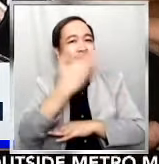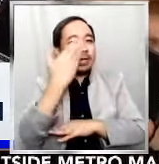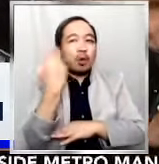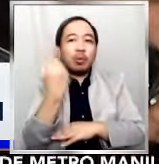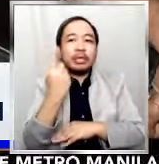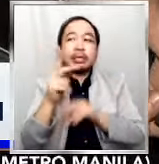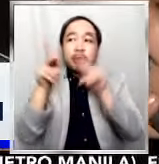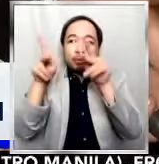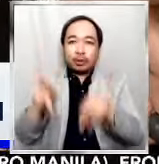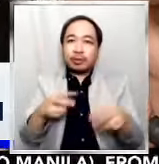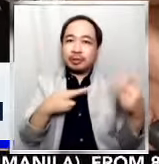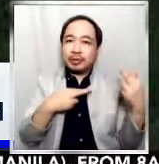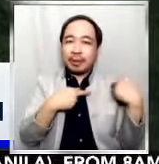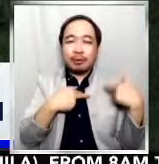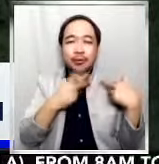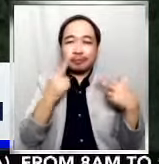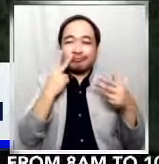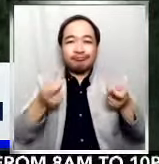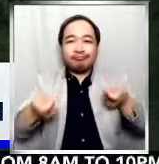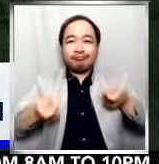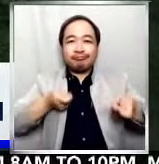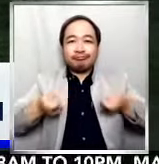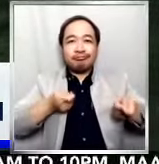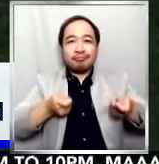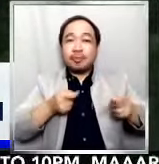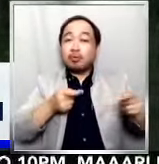po napansin nung driver.